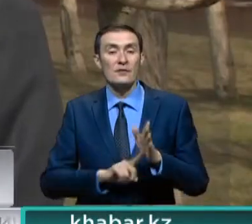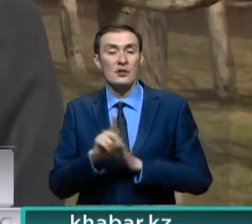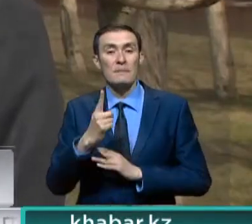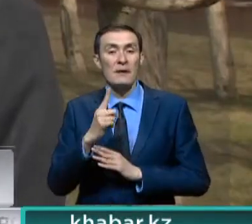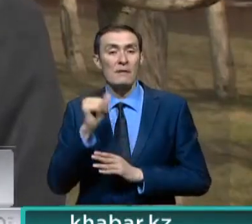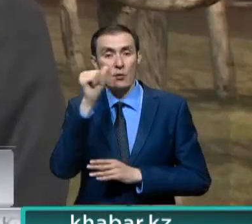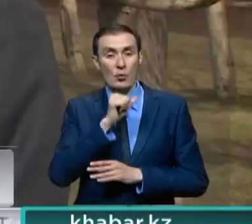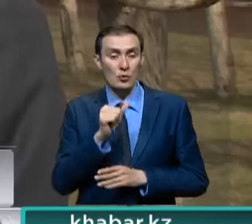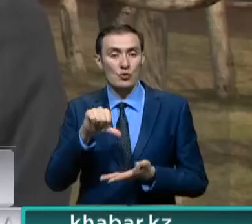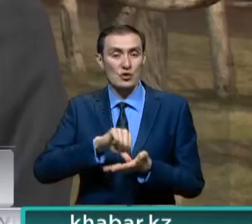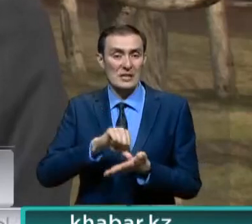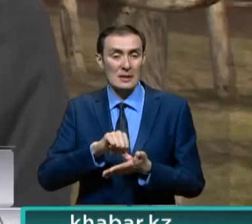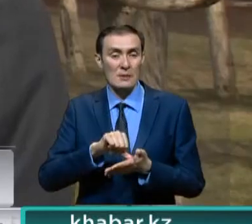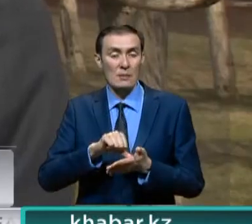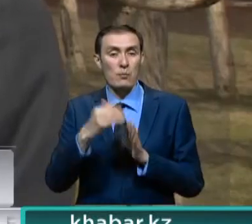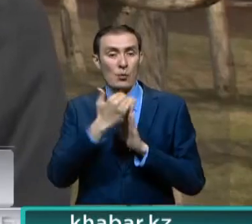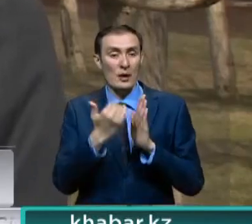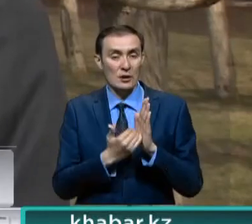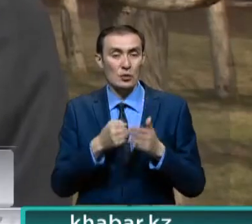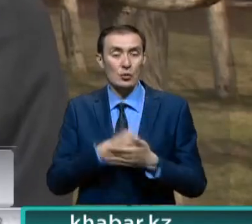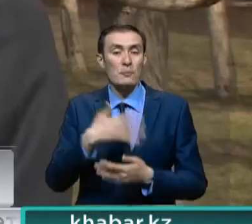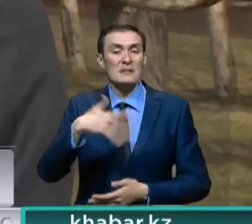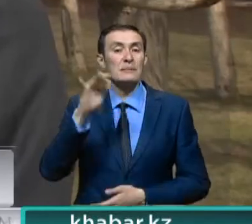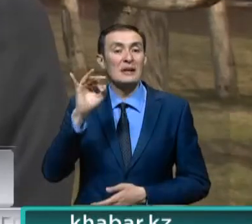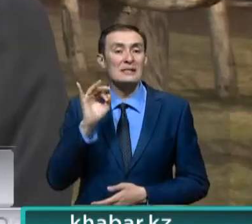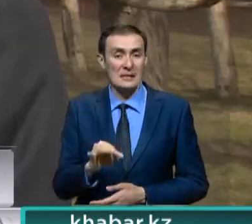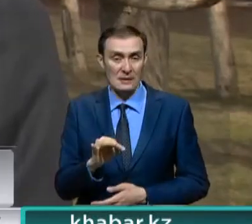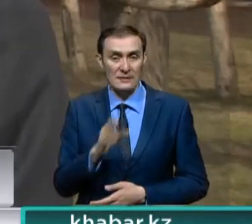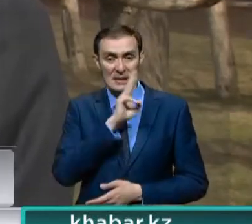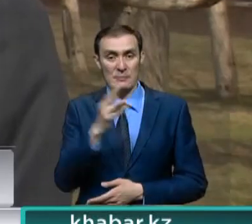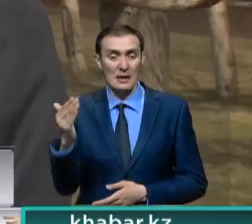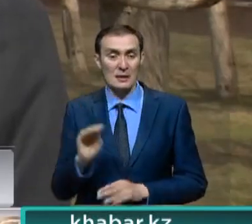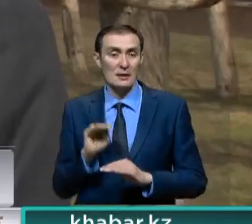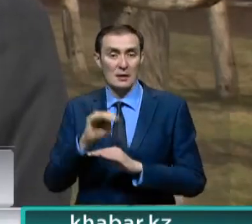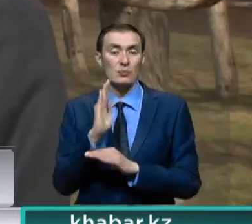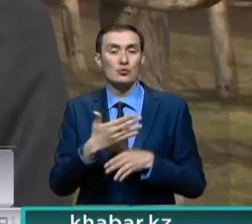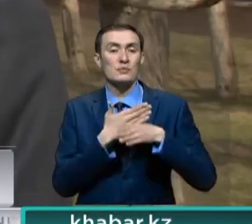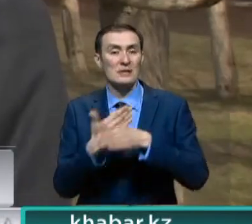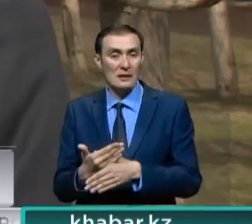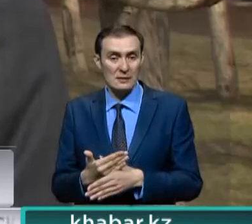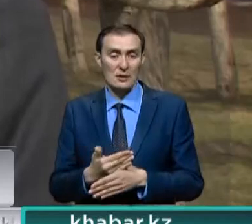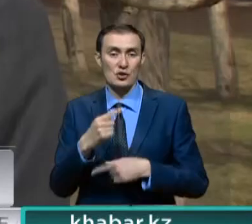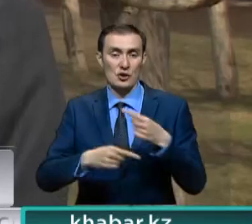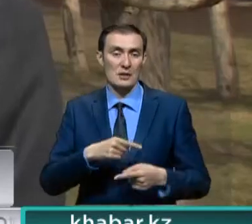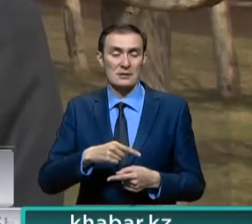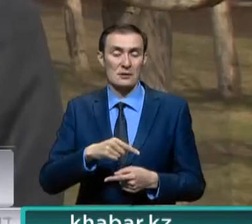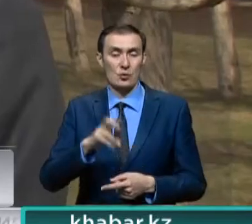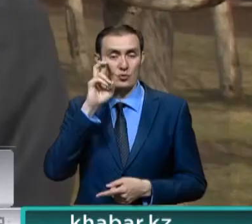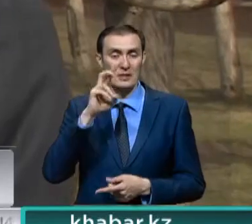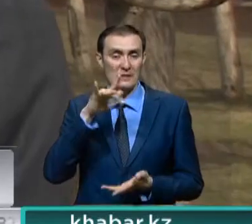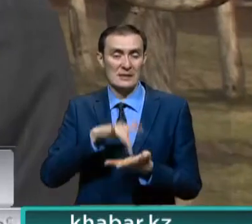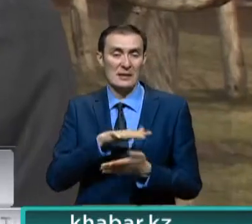года участникам проекта до 50% заработной платы будут субсидироваться через центры занятости